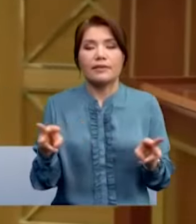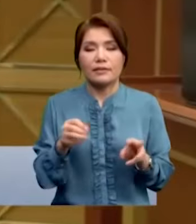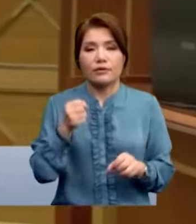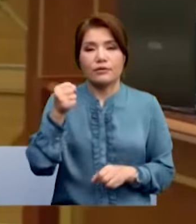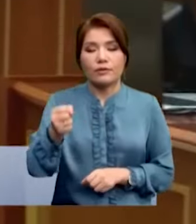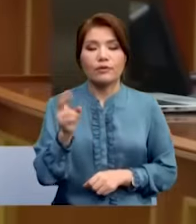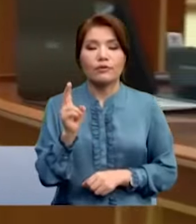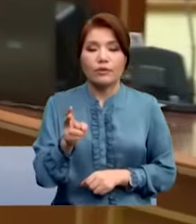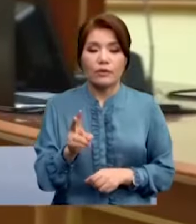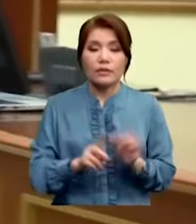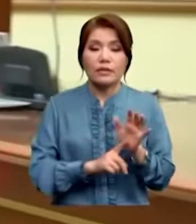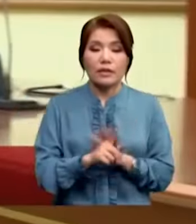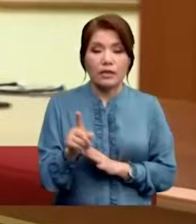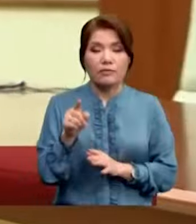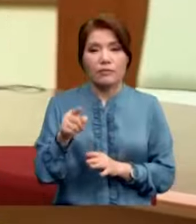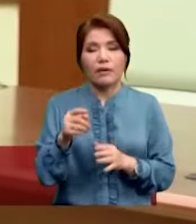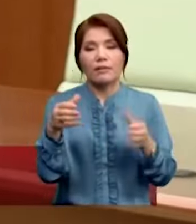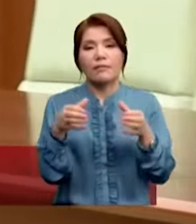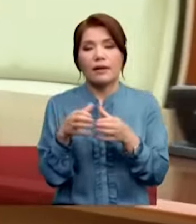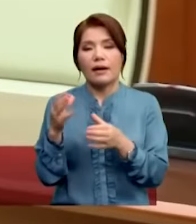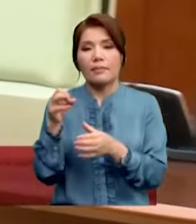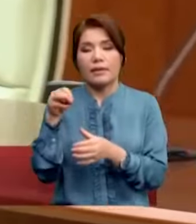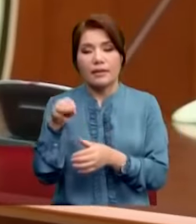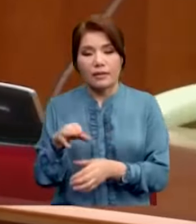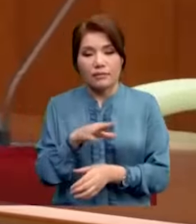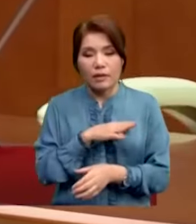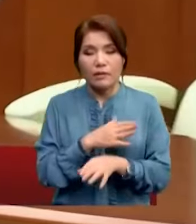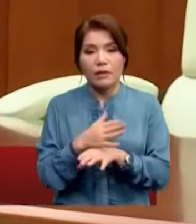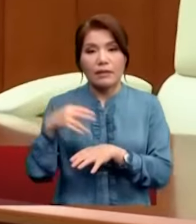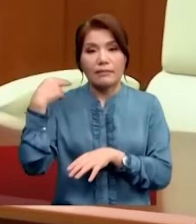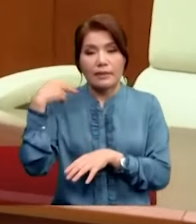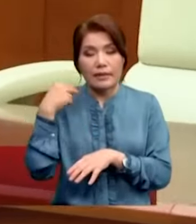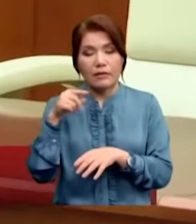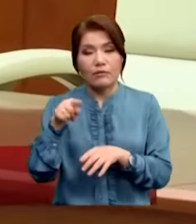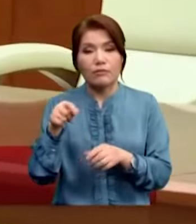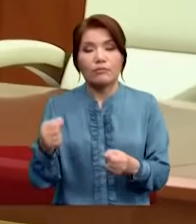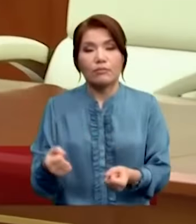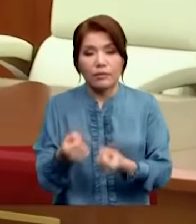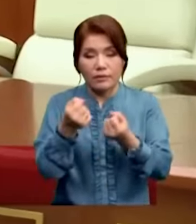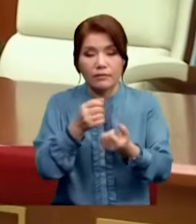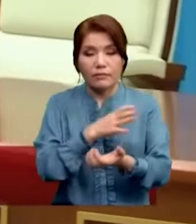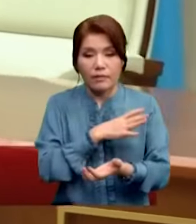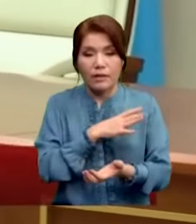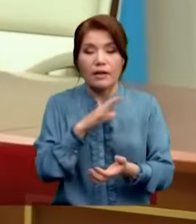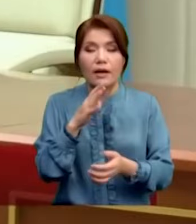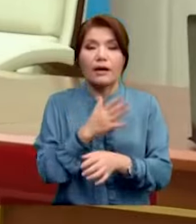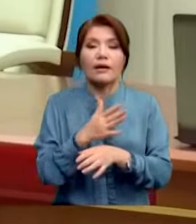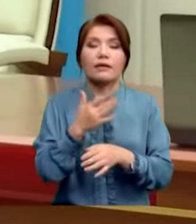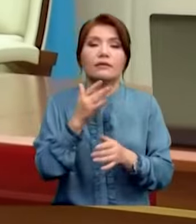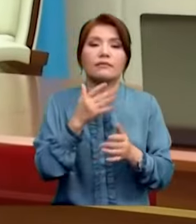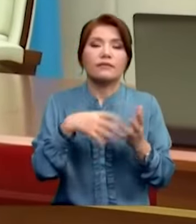страны. Сначала кандидатуру выдвинула партия «Аманат», затем президент инициативу поддержал. «За»